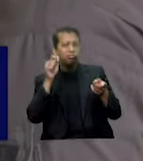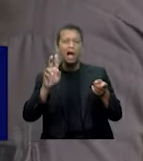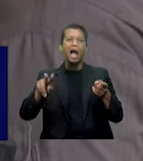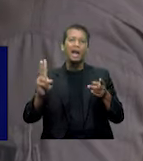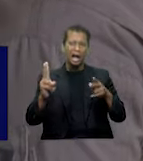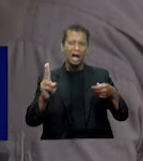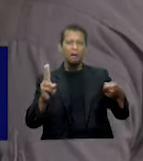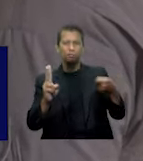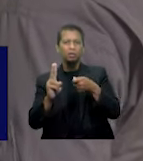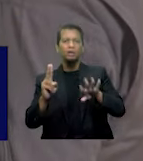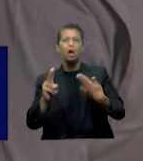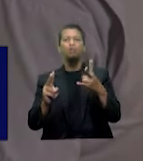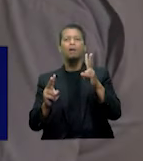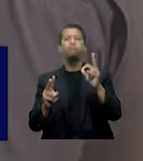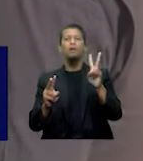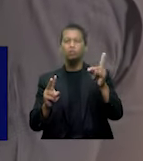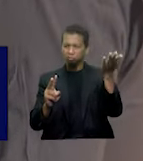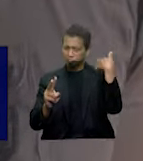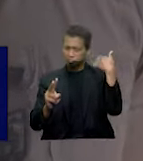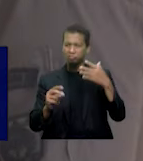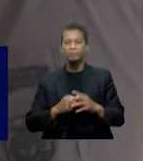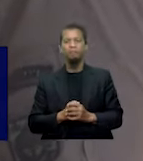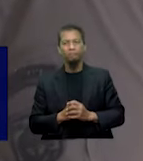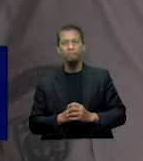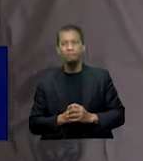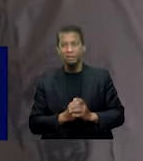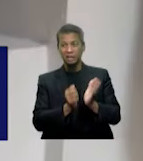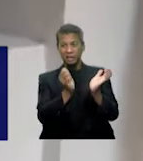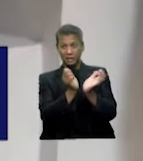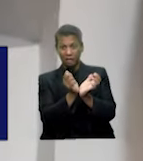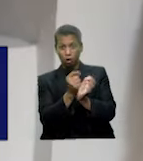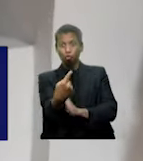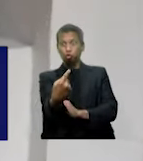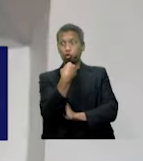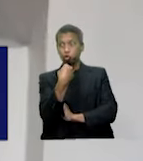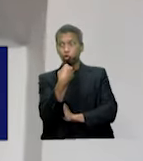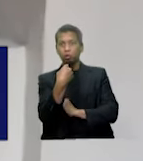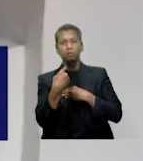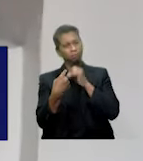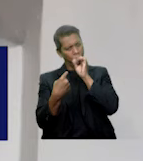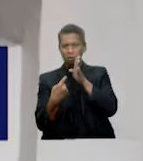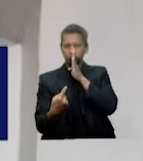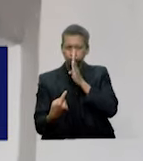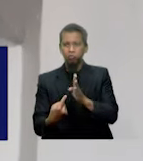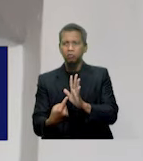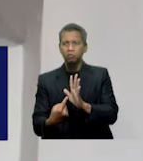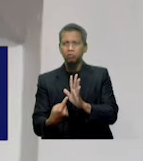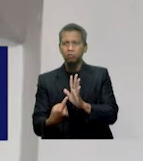lalu. Hal yang memberatkan terdakwa tidak mengakui perbuatannya dan selalu berbelit-belit saat memberikan